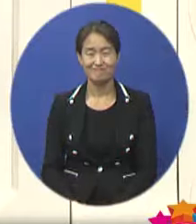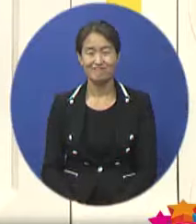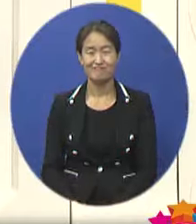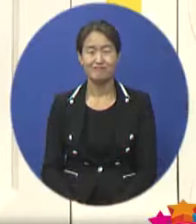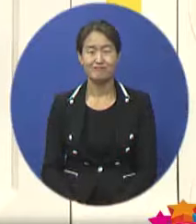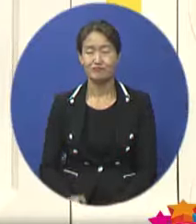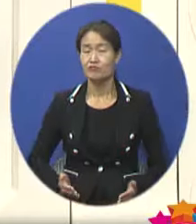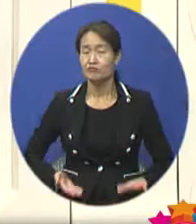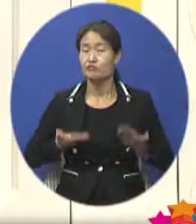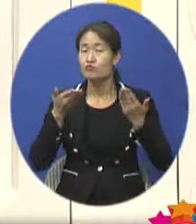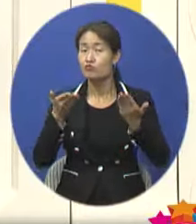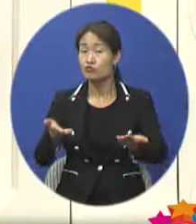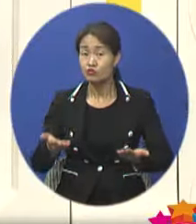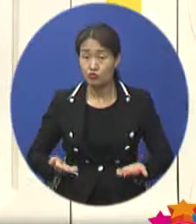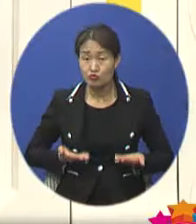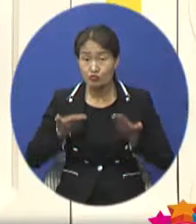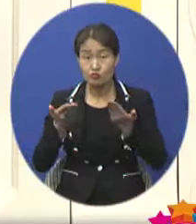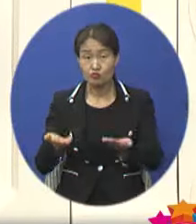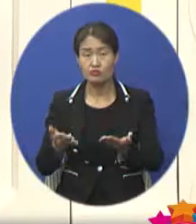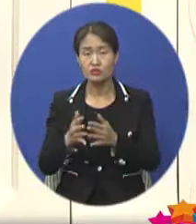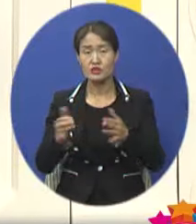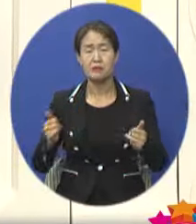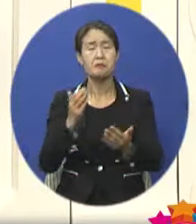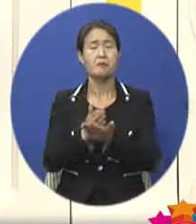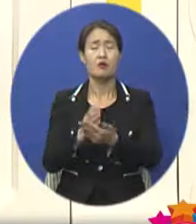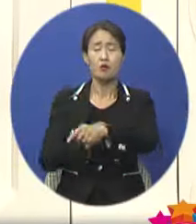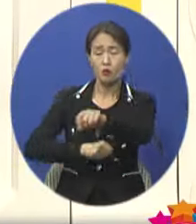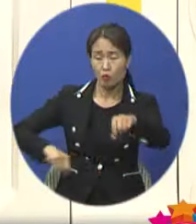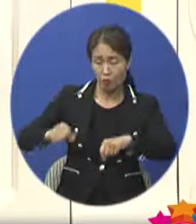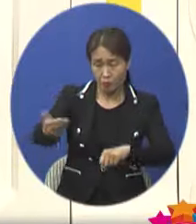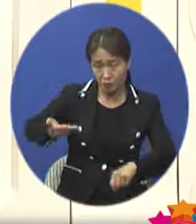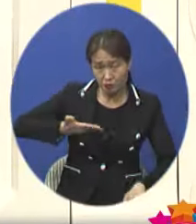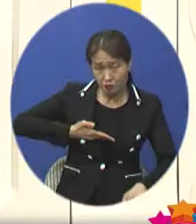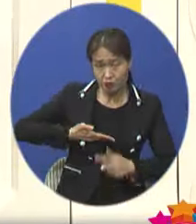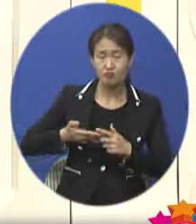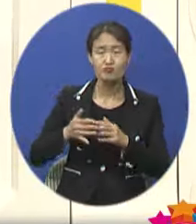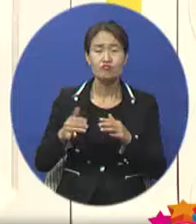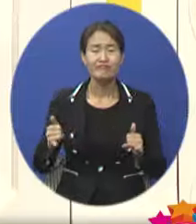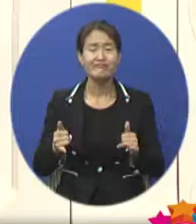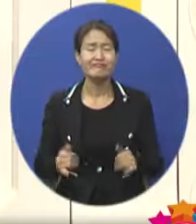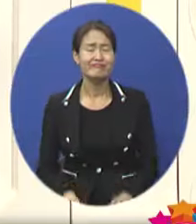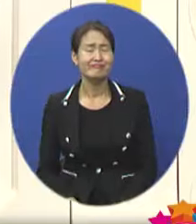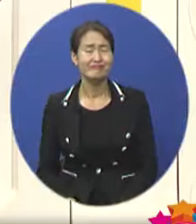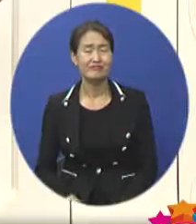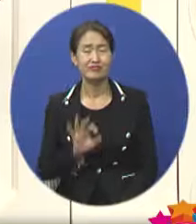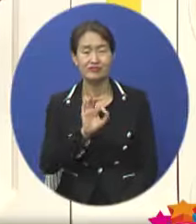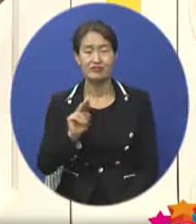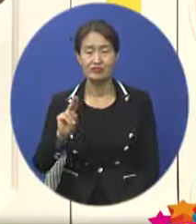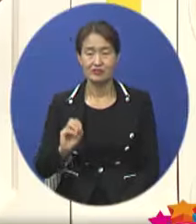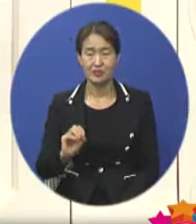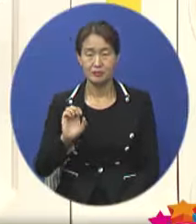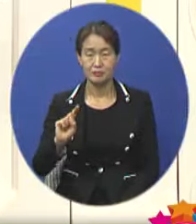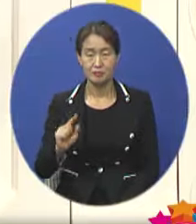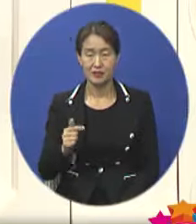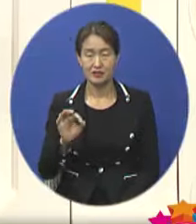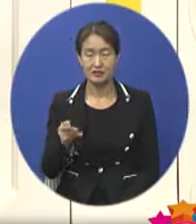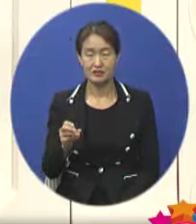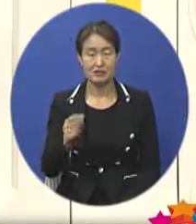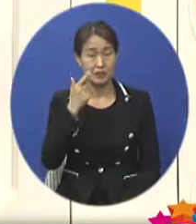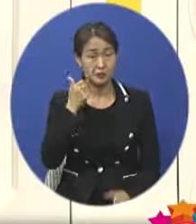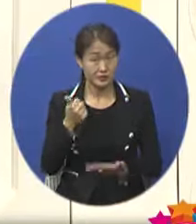바라겠습니다. 네, 이 봉사를 네. 또 주는 사람보다 또 받는 사람이 또 그렇죠. 기쁘기도 하고요. 네, 그 어르신 양판현 어르신?